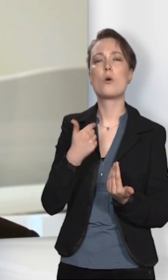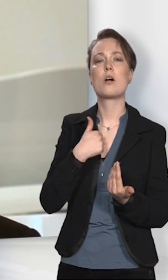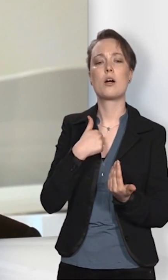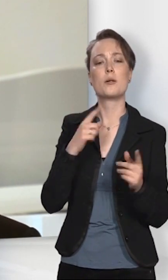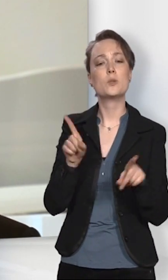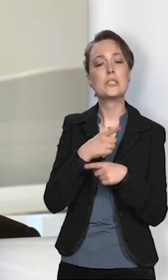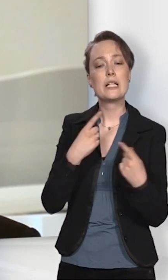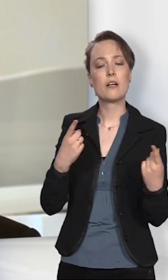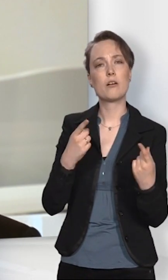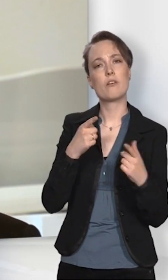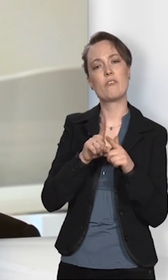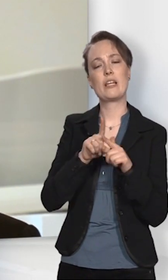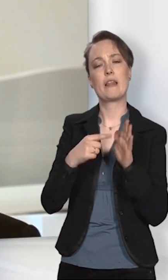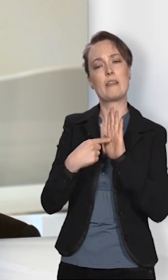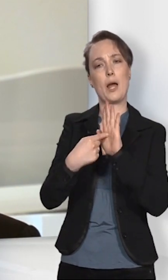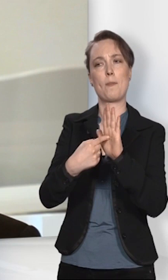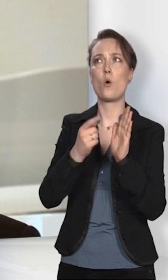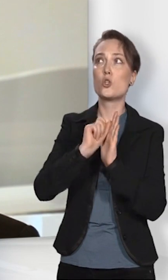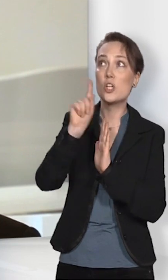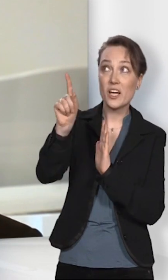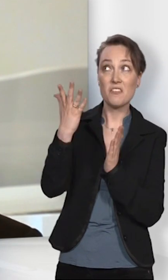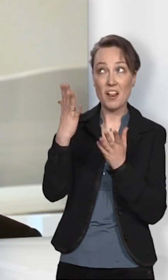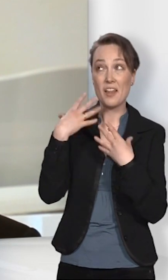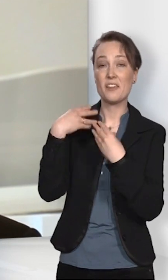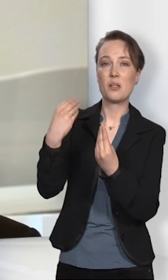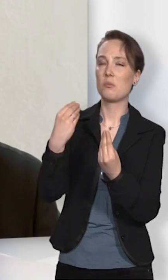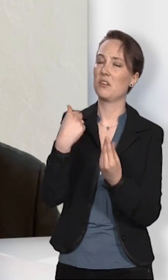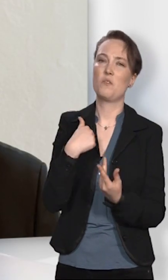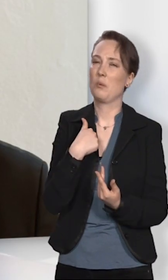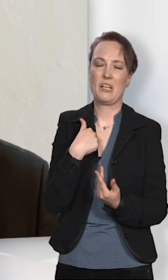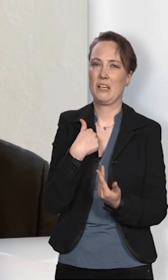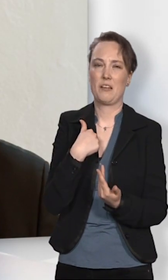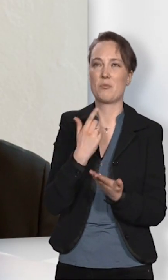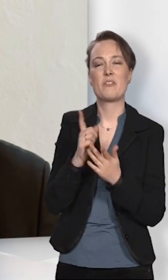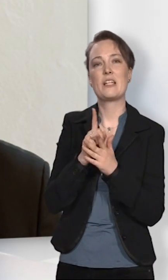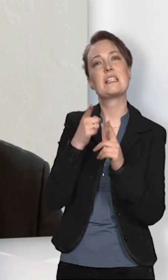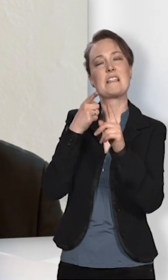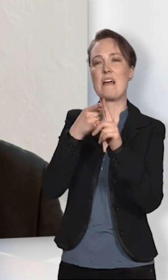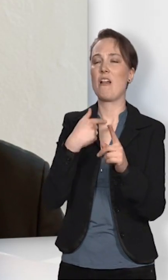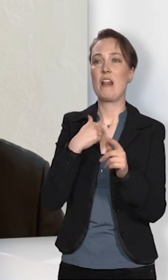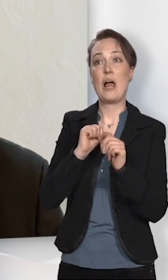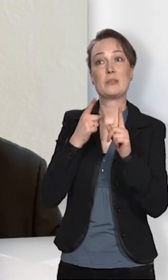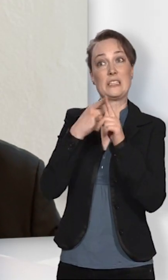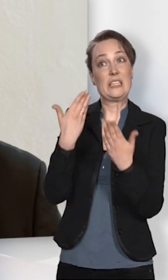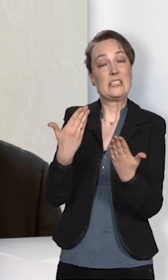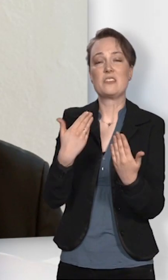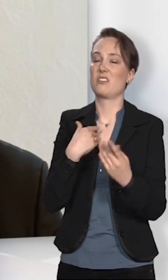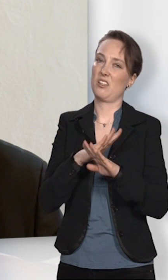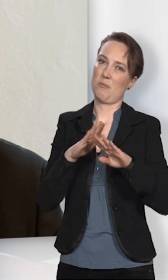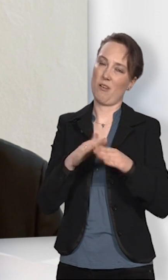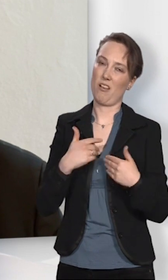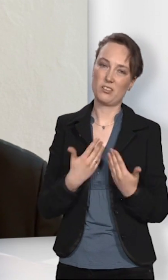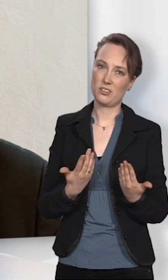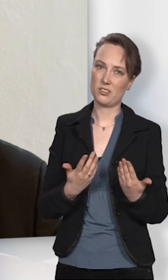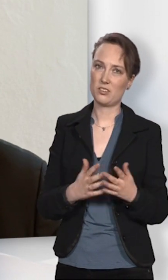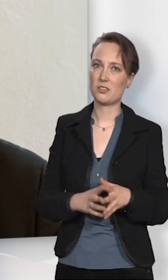geschickt. Das war nie ein wirkliches Lebensziel für mich. Wenn Sie von Gott singen, und das